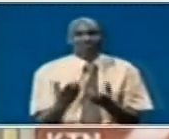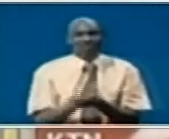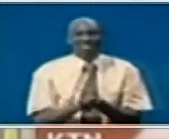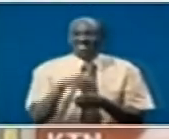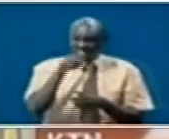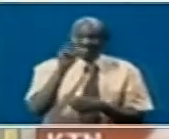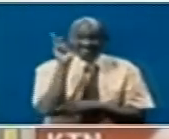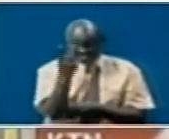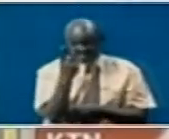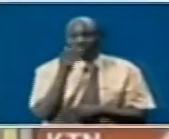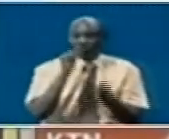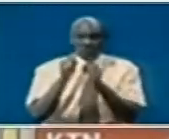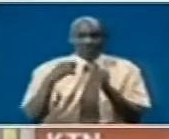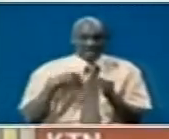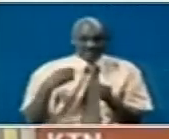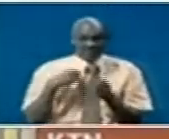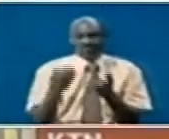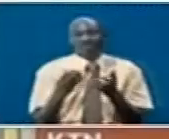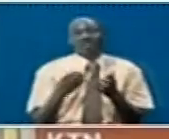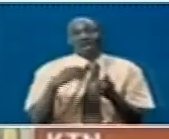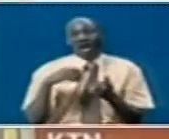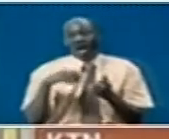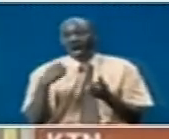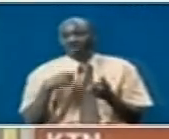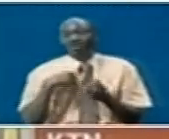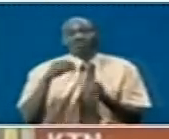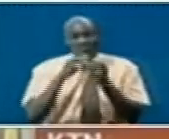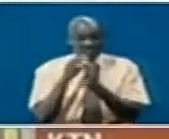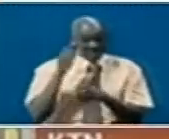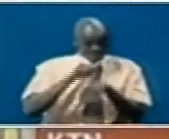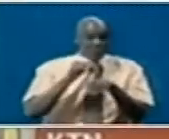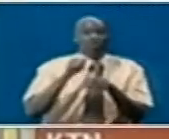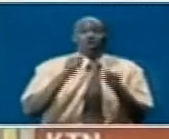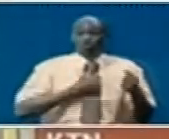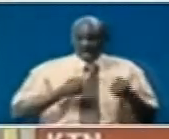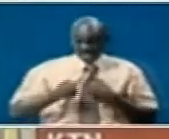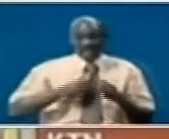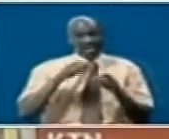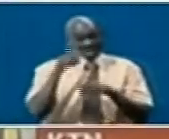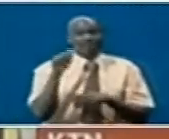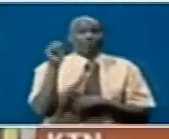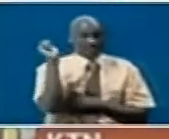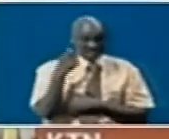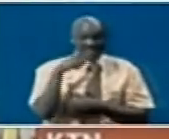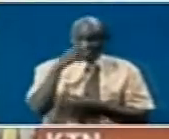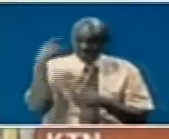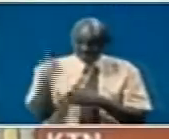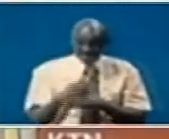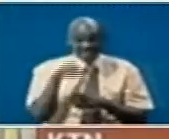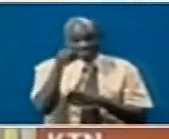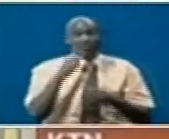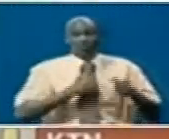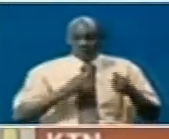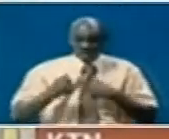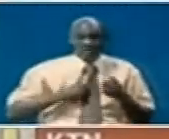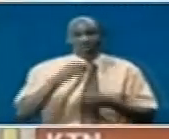Mechi ya pili ilikuwa dhidi ya Maseno School kutoka Kenya na Steady Familia kutoka Rwanda, ambapo timu ya Maseno School ililaza timu hiyo ya Rwanda